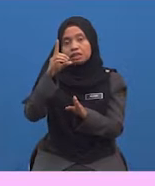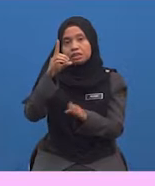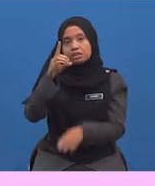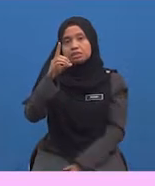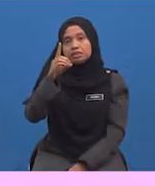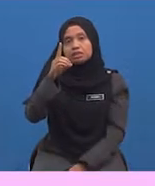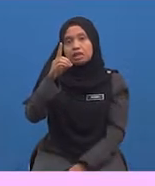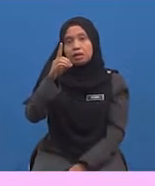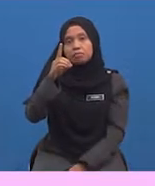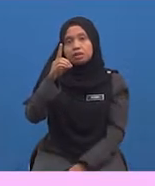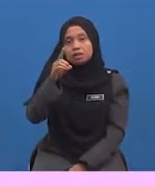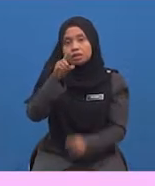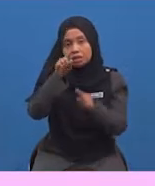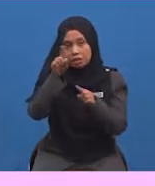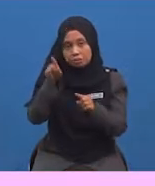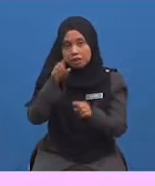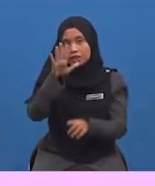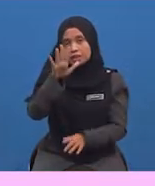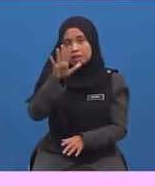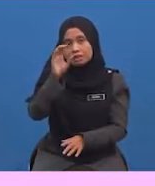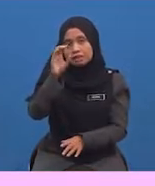5 cm.